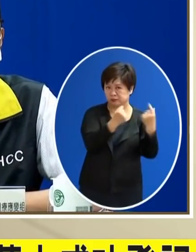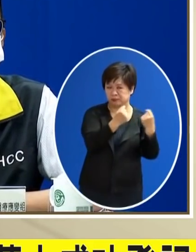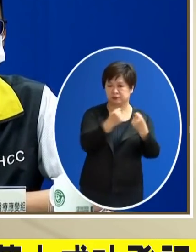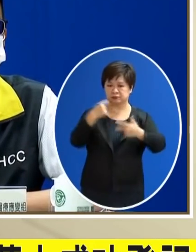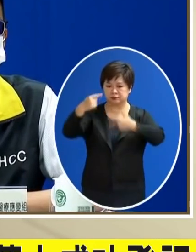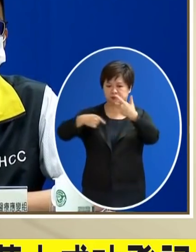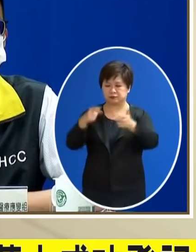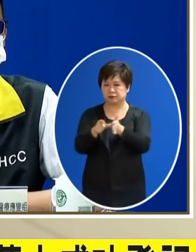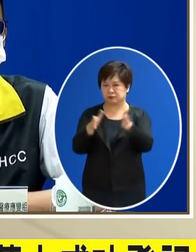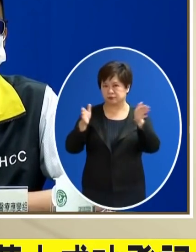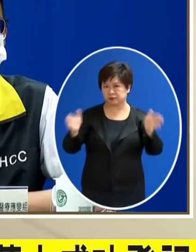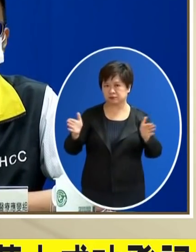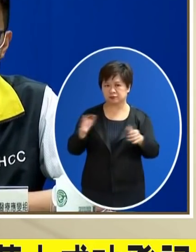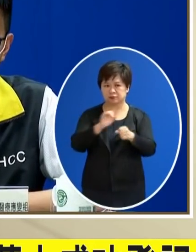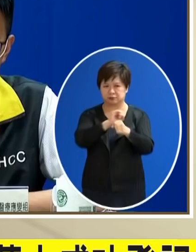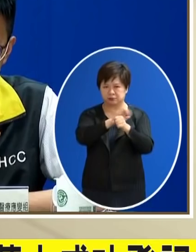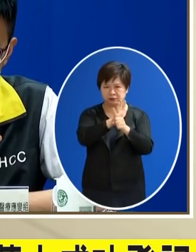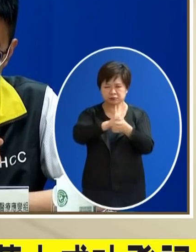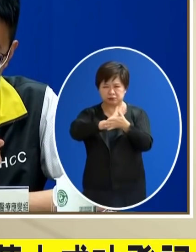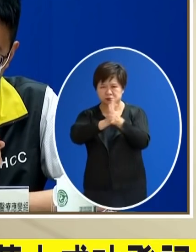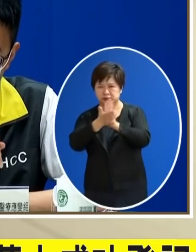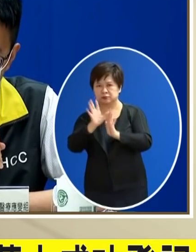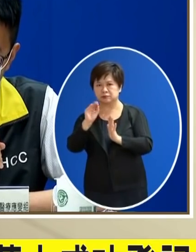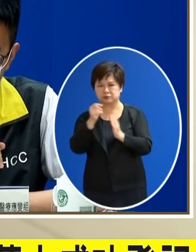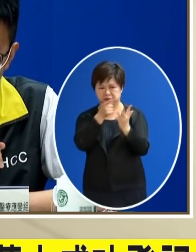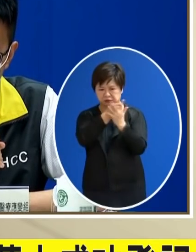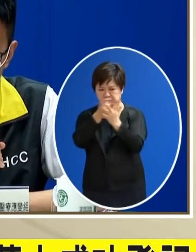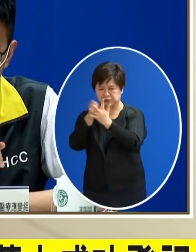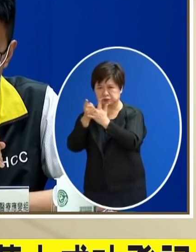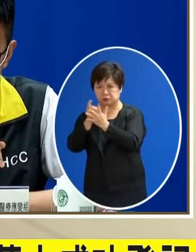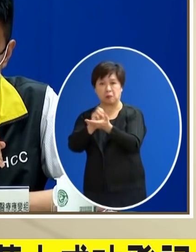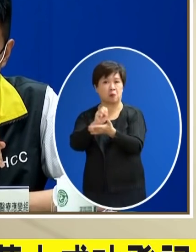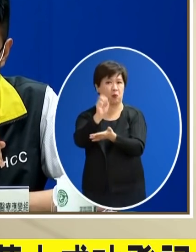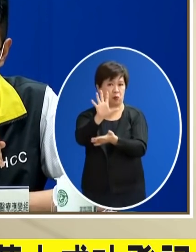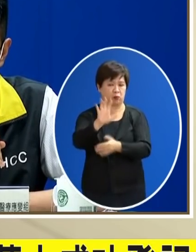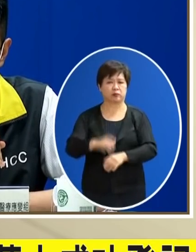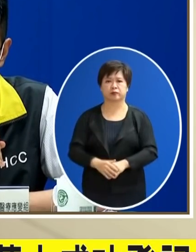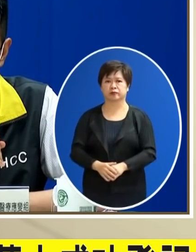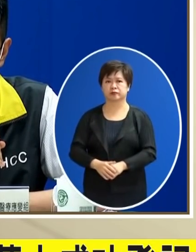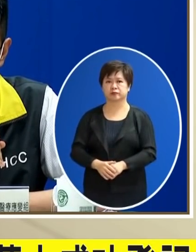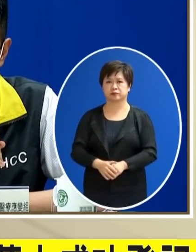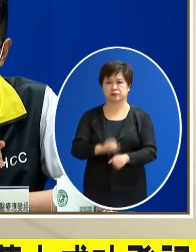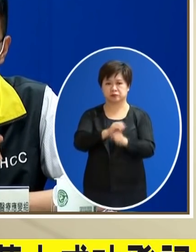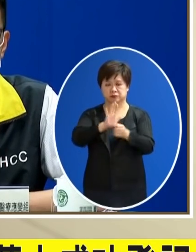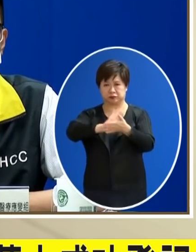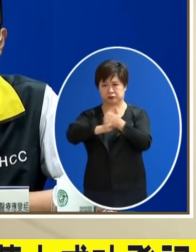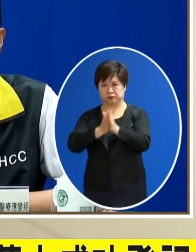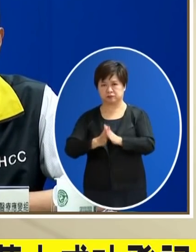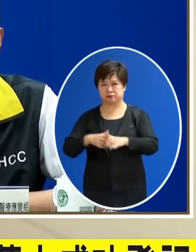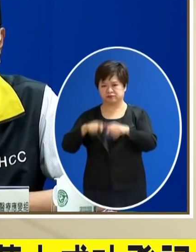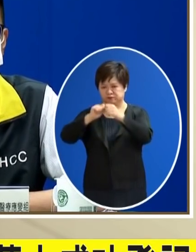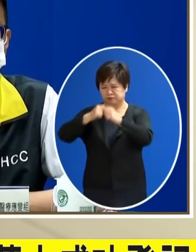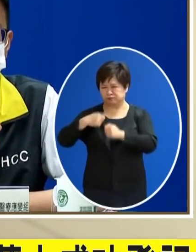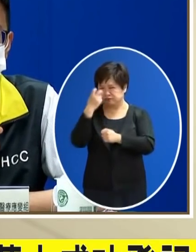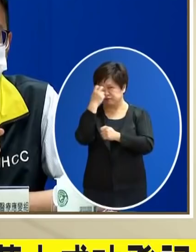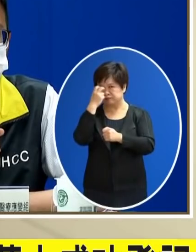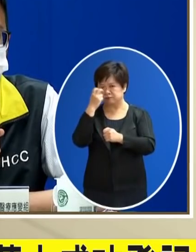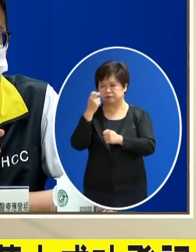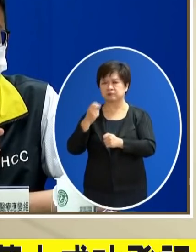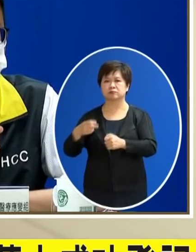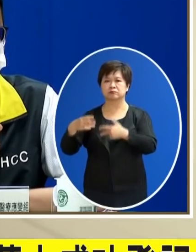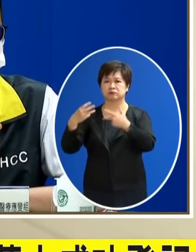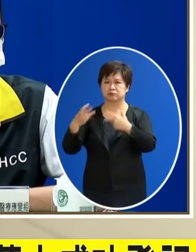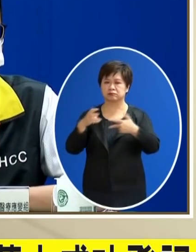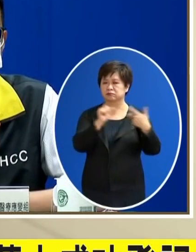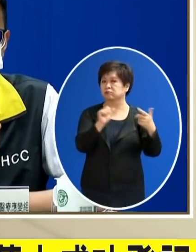一周来这个有验出各种变异株的报告。那当然我们其实这个变异株的检验并不是都到星期三星期四